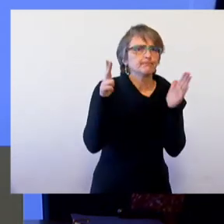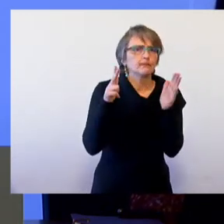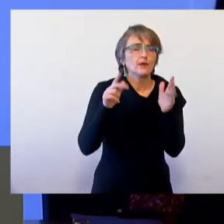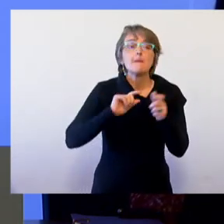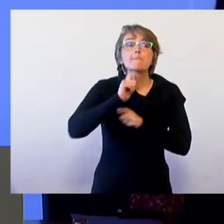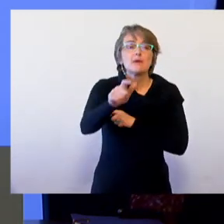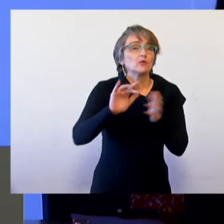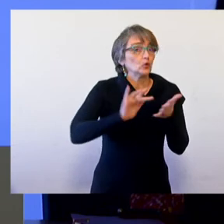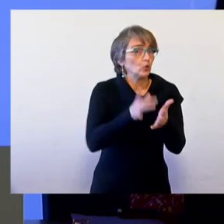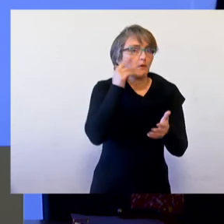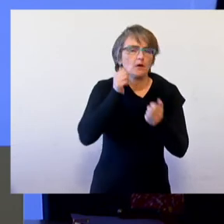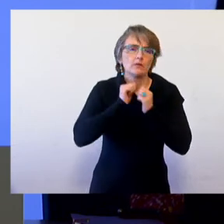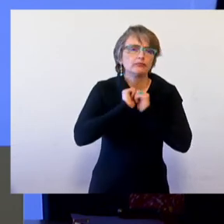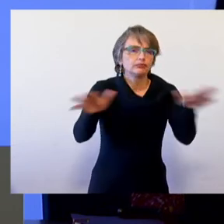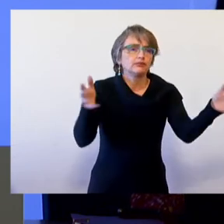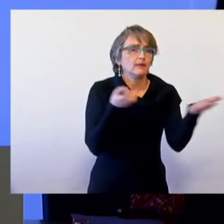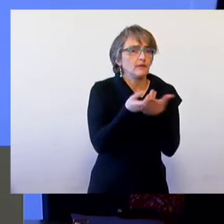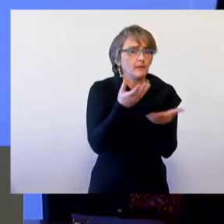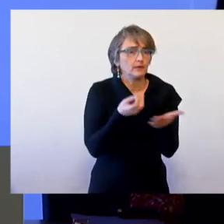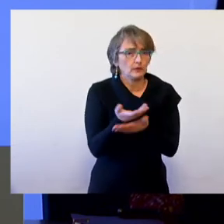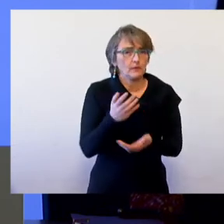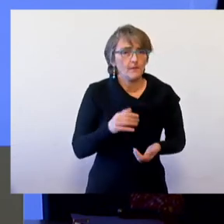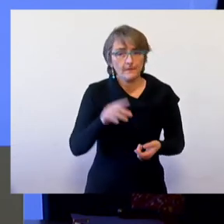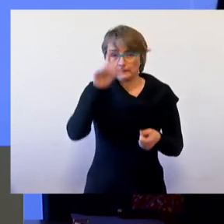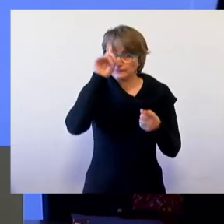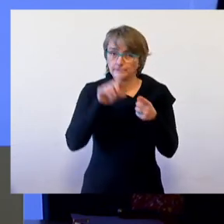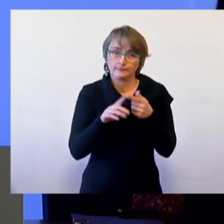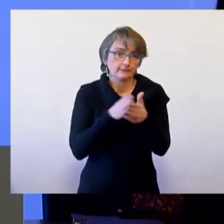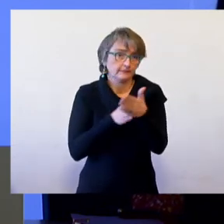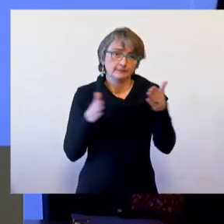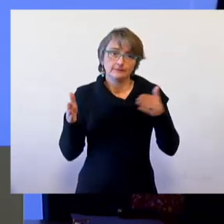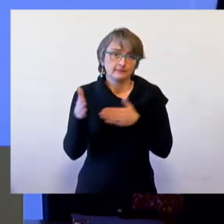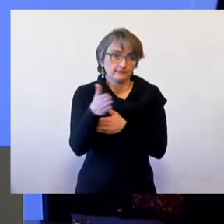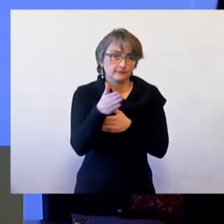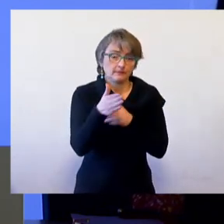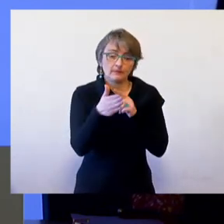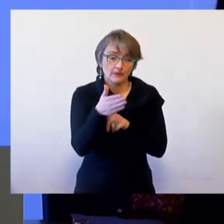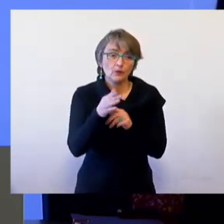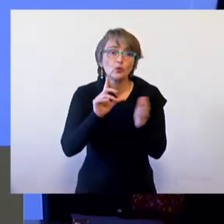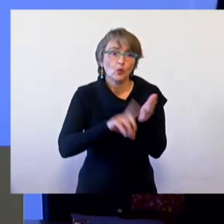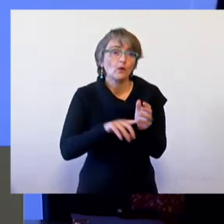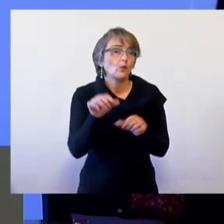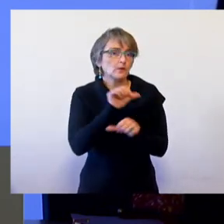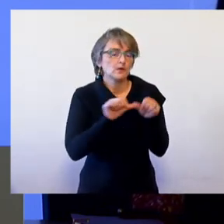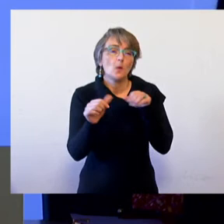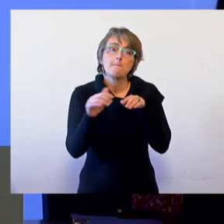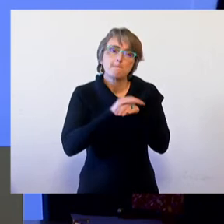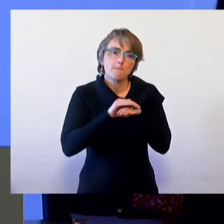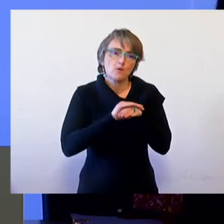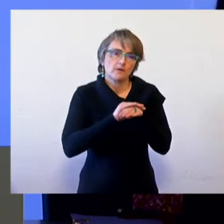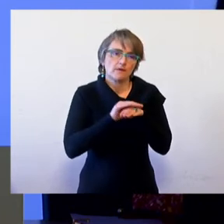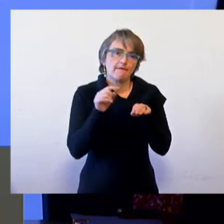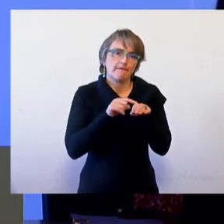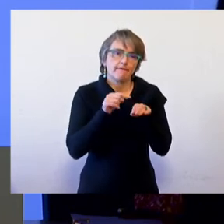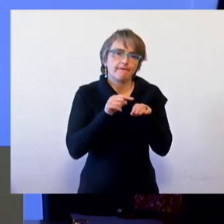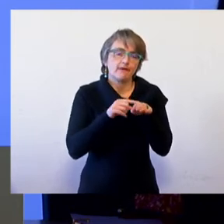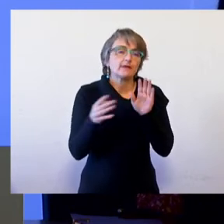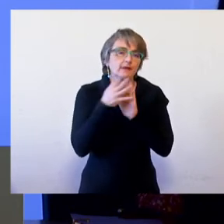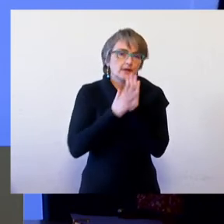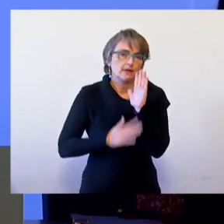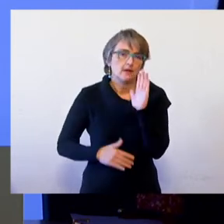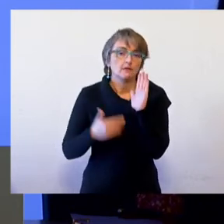parents. Et les dérogations seront toujours motivées sur la base de ces